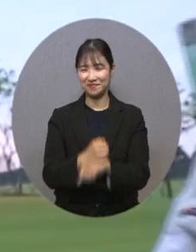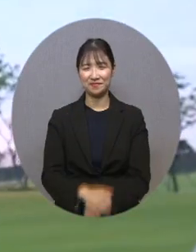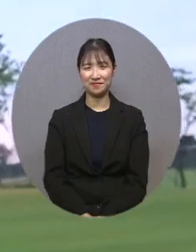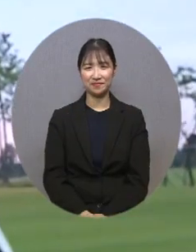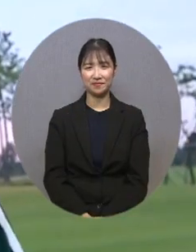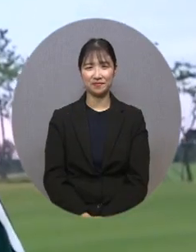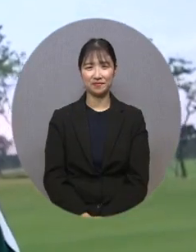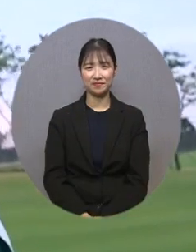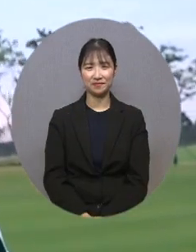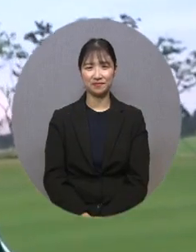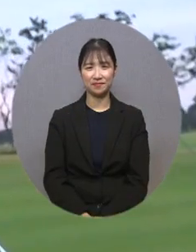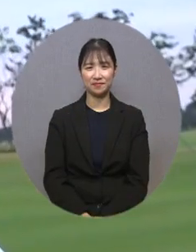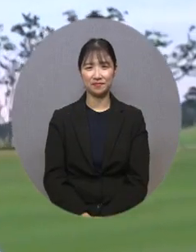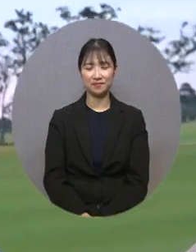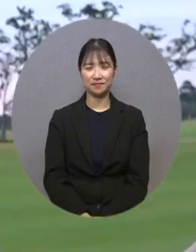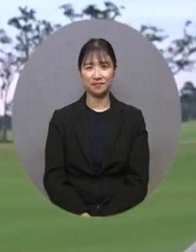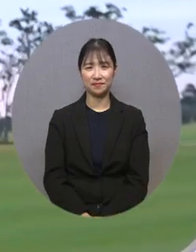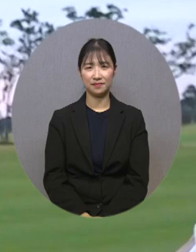너?